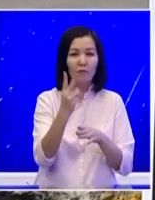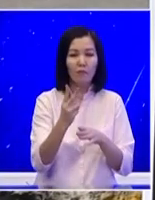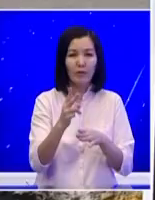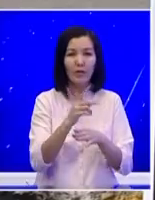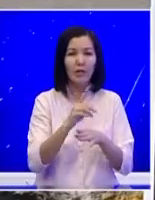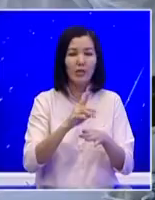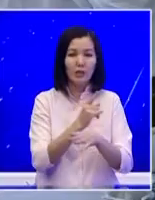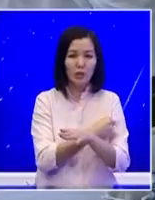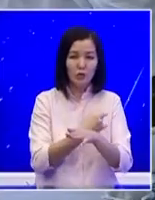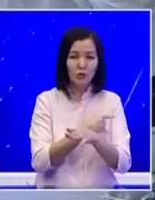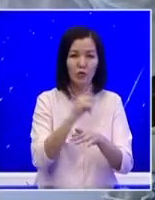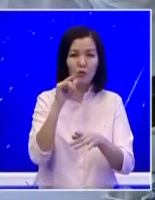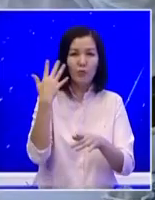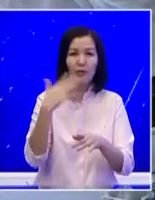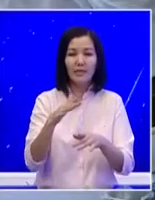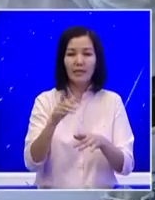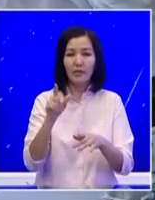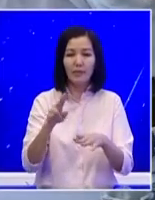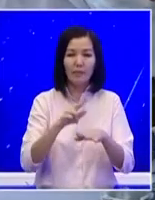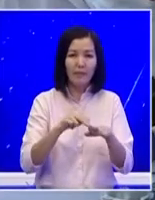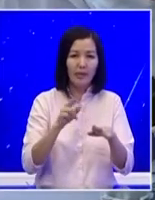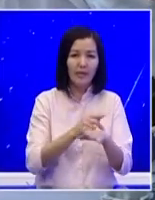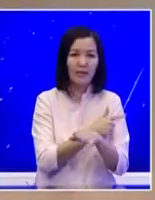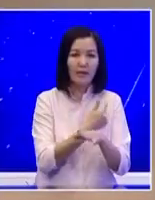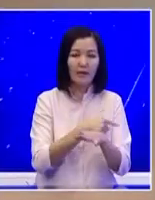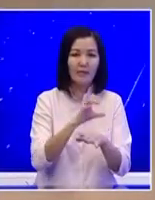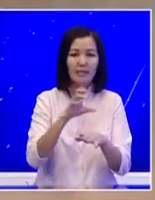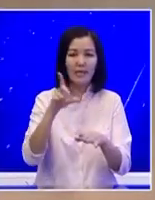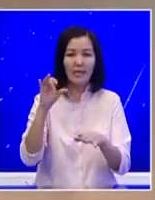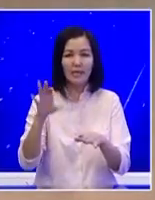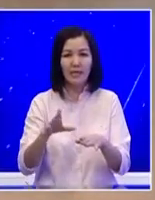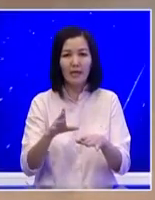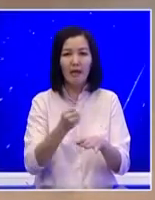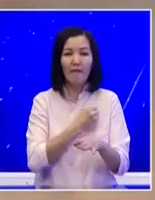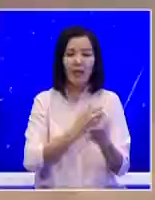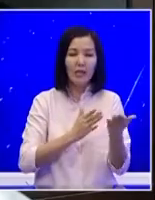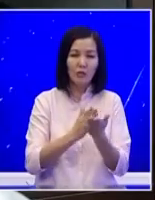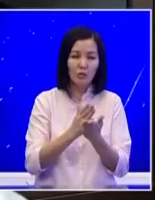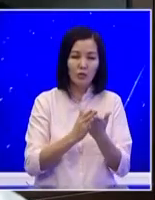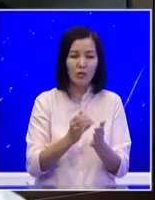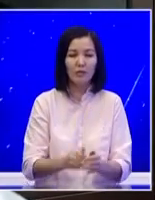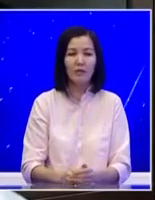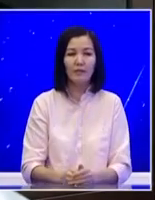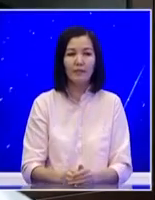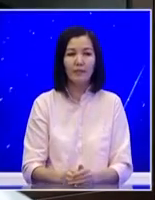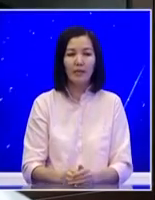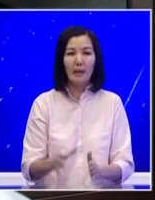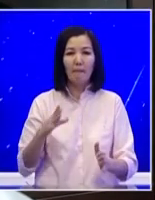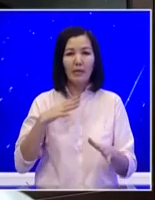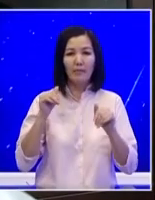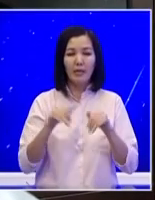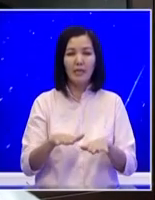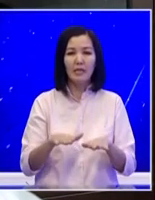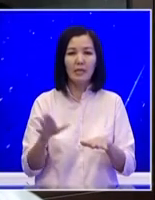более 150 сотрудников из числа полицейских, медиков, эпидемиологов и военнослужащих. Было принято